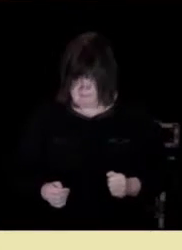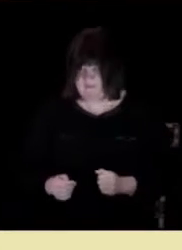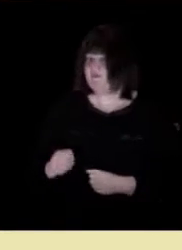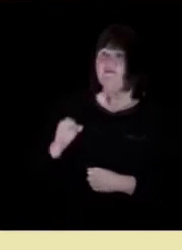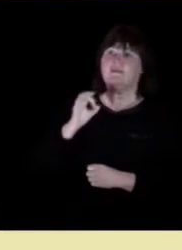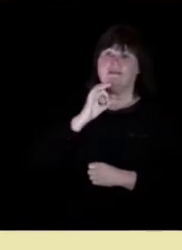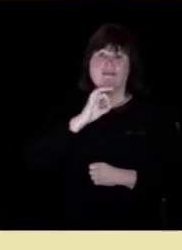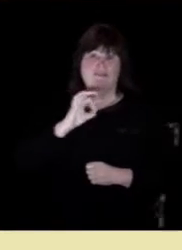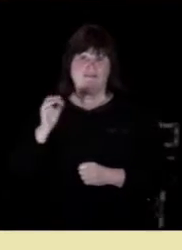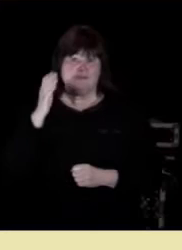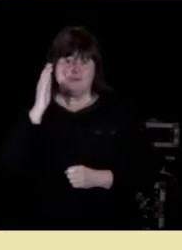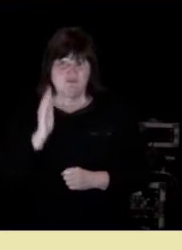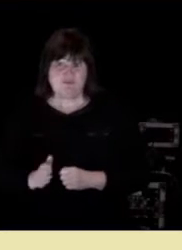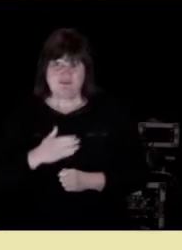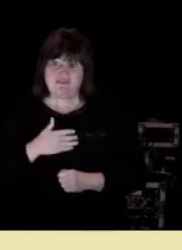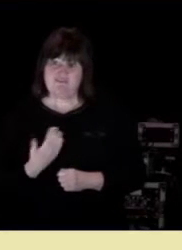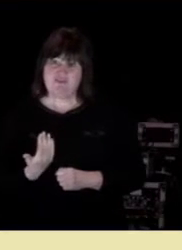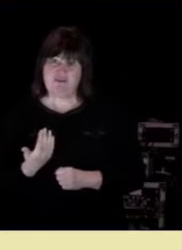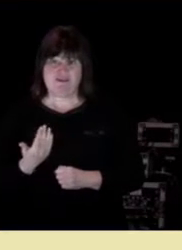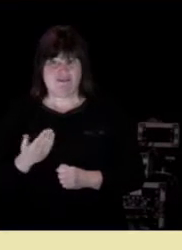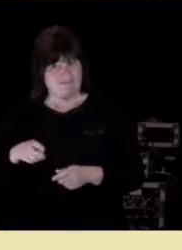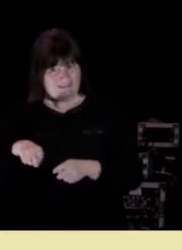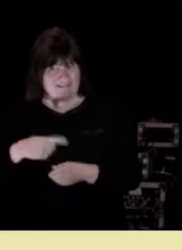Tusen takk for den flotte introduksjonen.